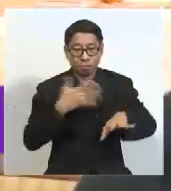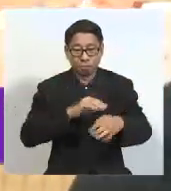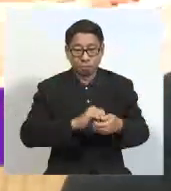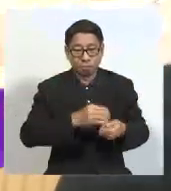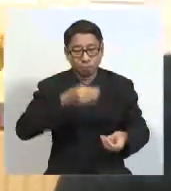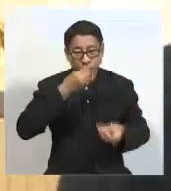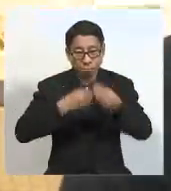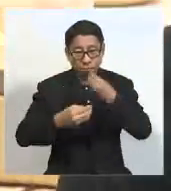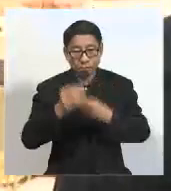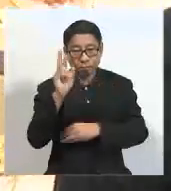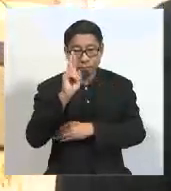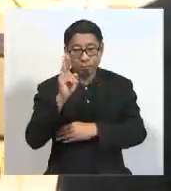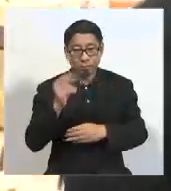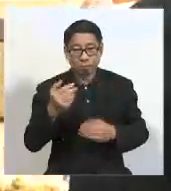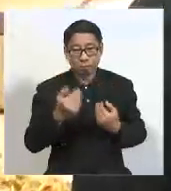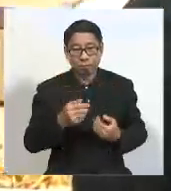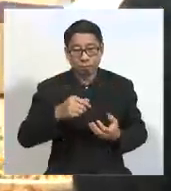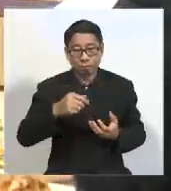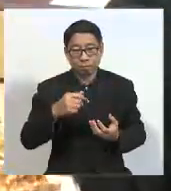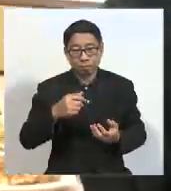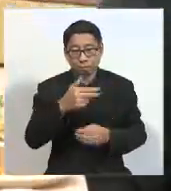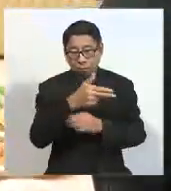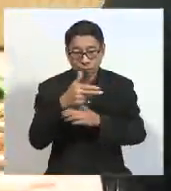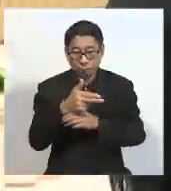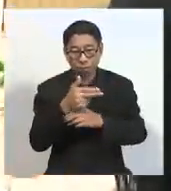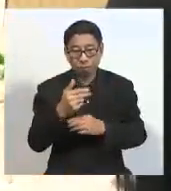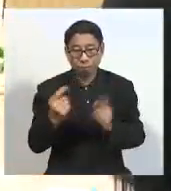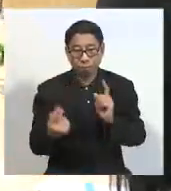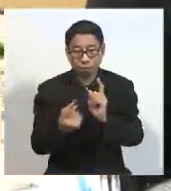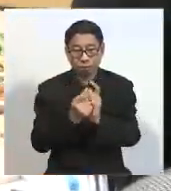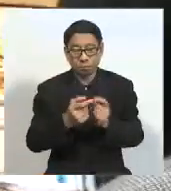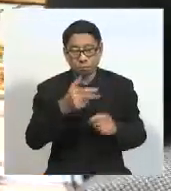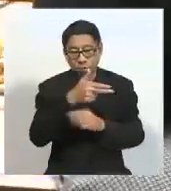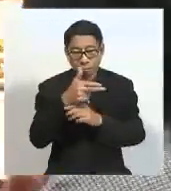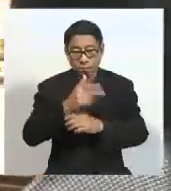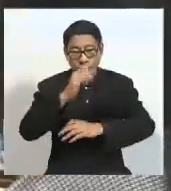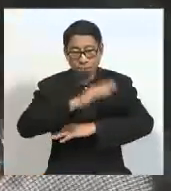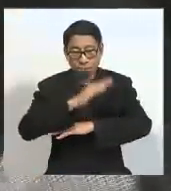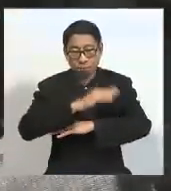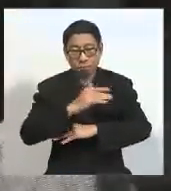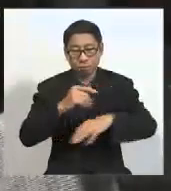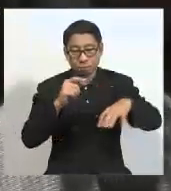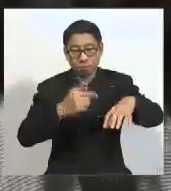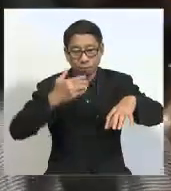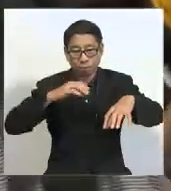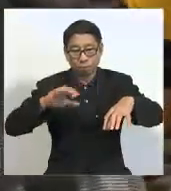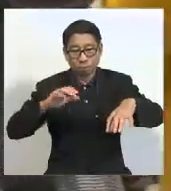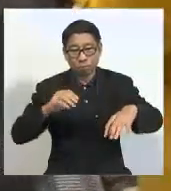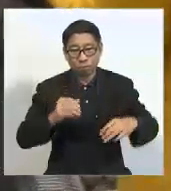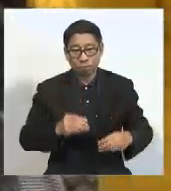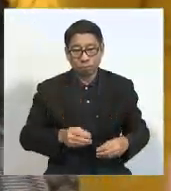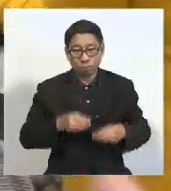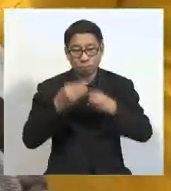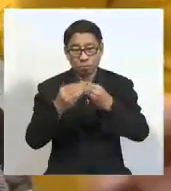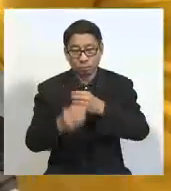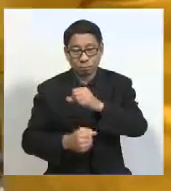ประทานอาหารกลางวันร่วมกับสื่อมวลชนค่ะภายในงานกิจกรรมพบปะสื่อมวลชนประจำทำเนียบรัฐบาลเนื่องในเทศกาลส่งท้ายปีเก่า